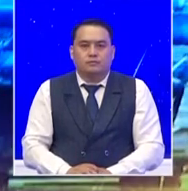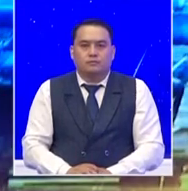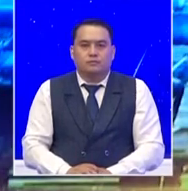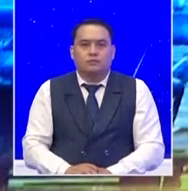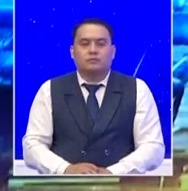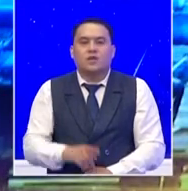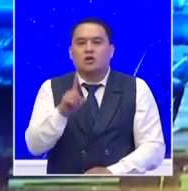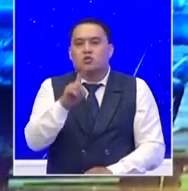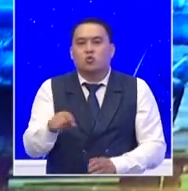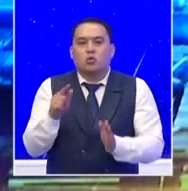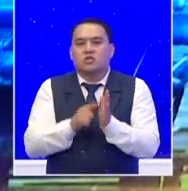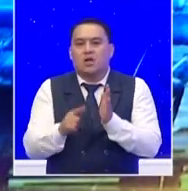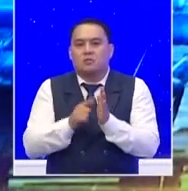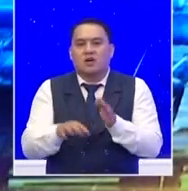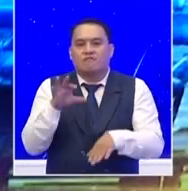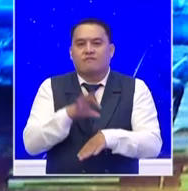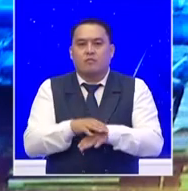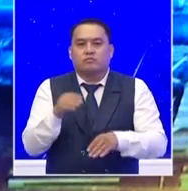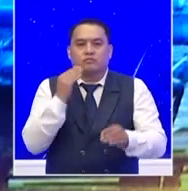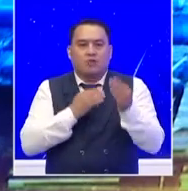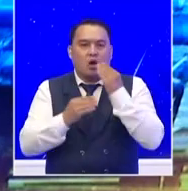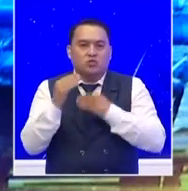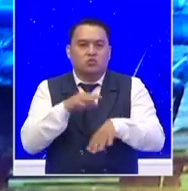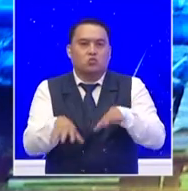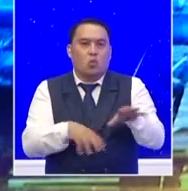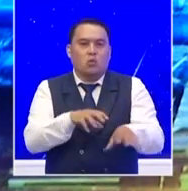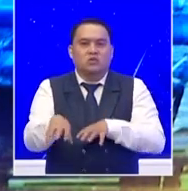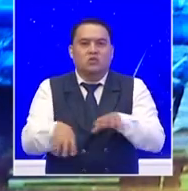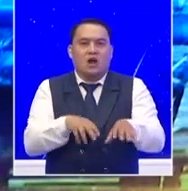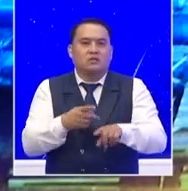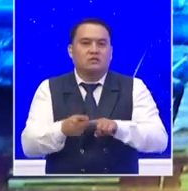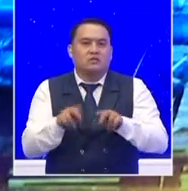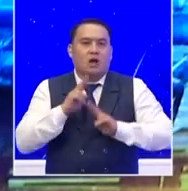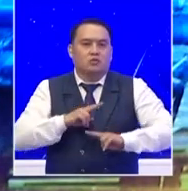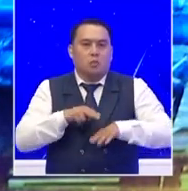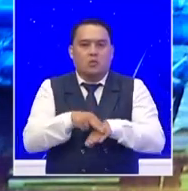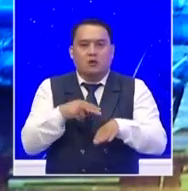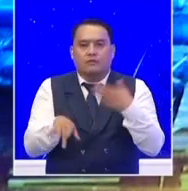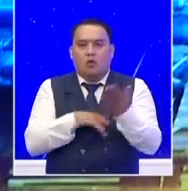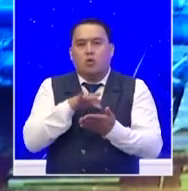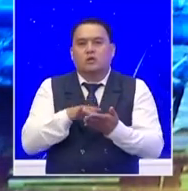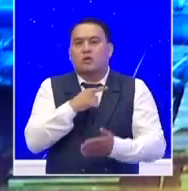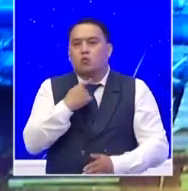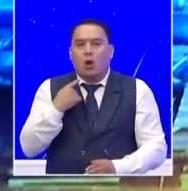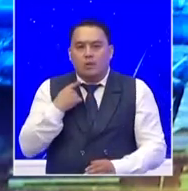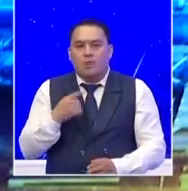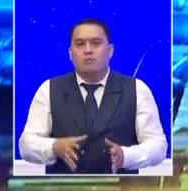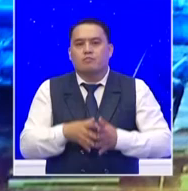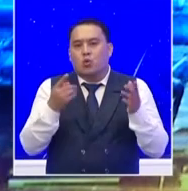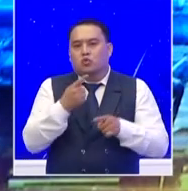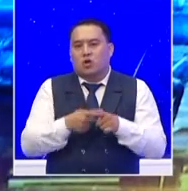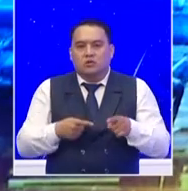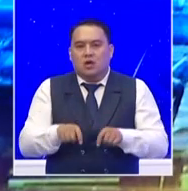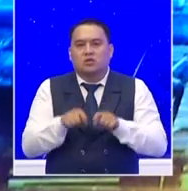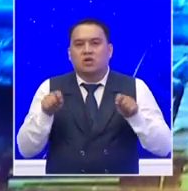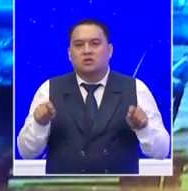Продолжаем выпуск. Более 170 фактов мошенничества зарегистрировано с начала года сотрудниками полиции города Талдыкурган. Большая часть из